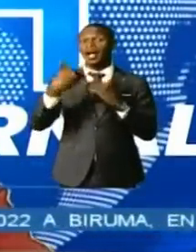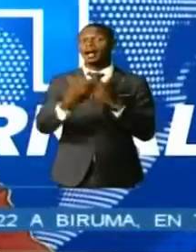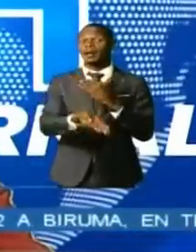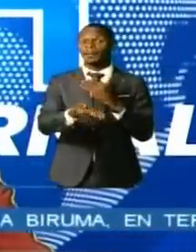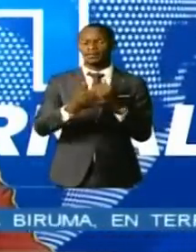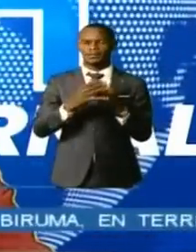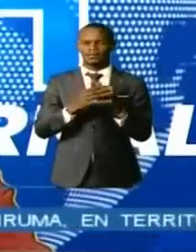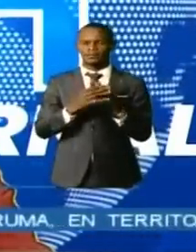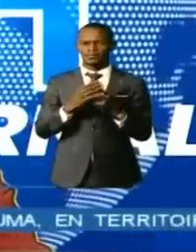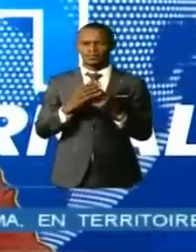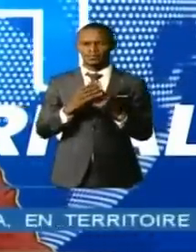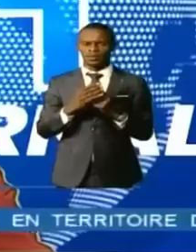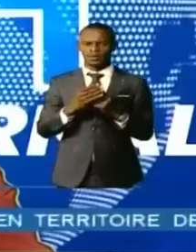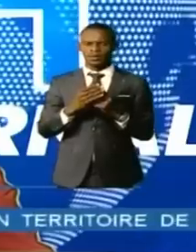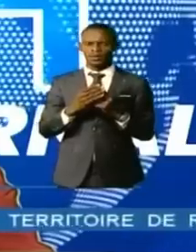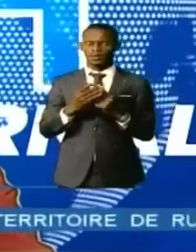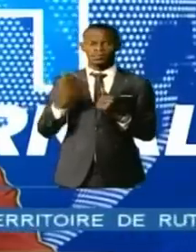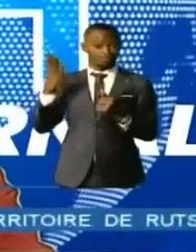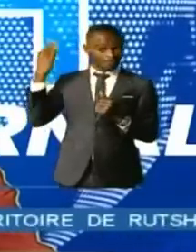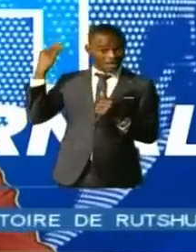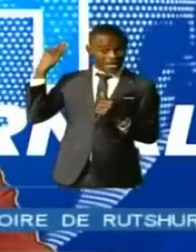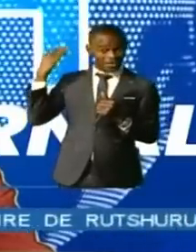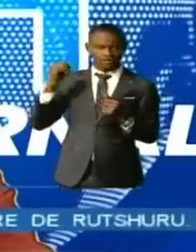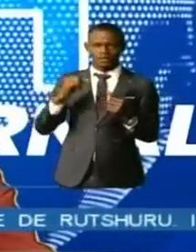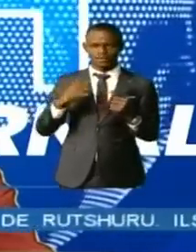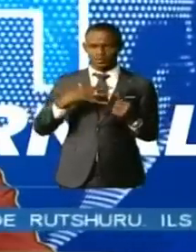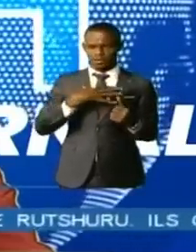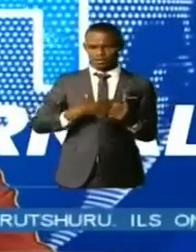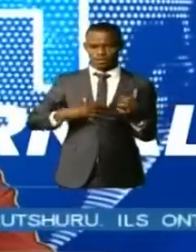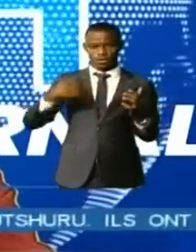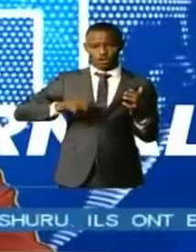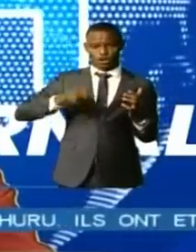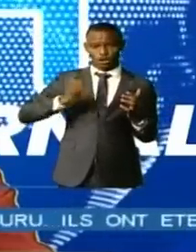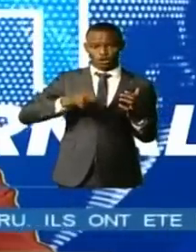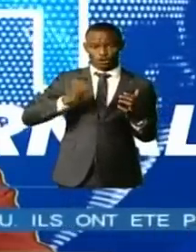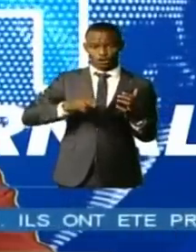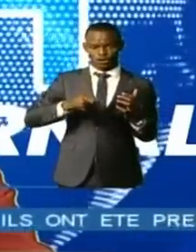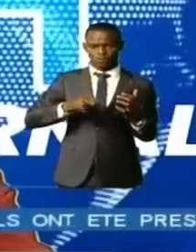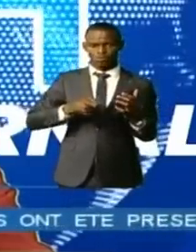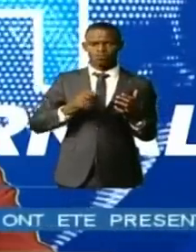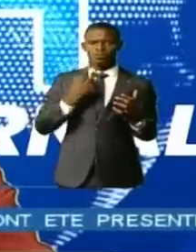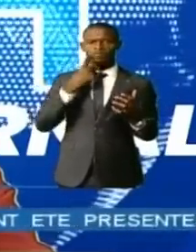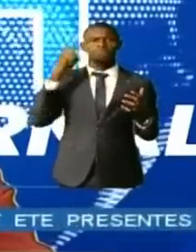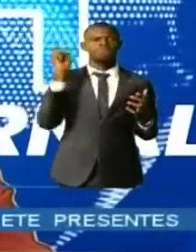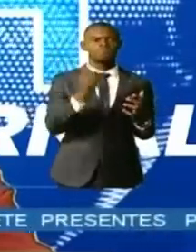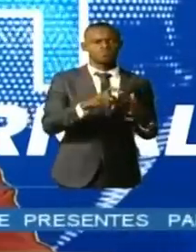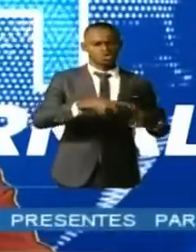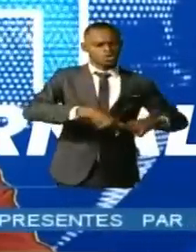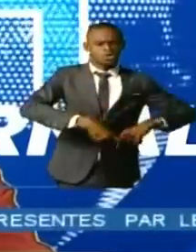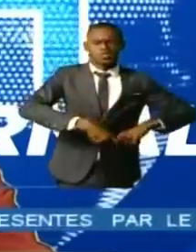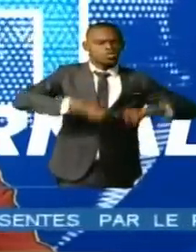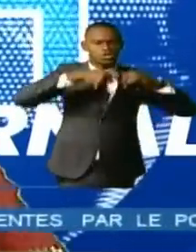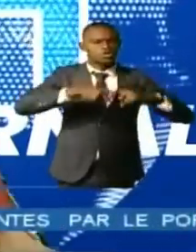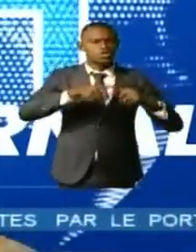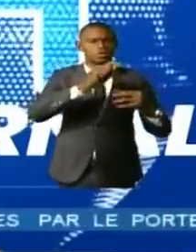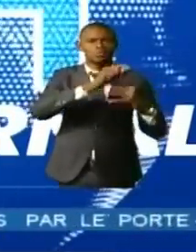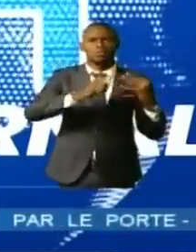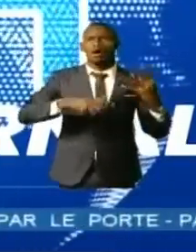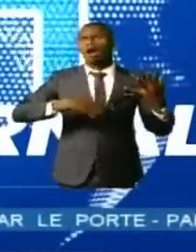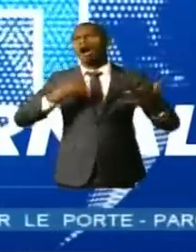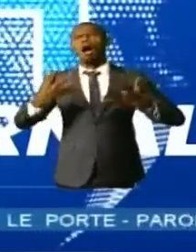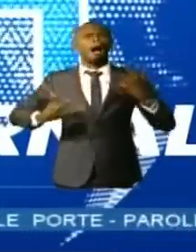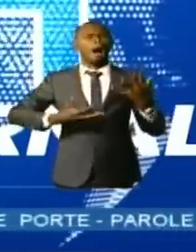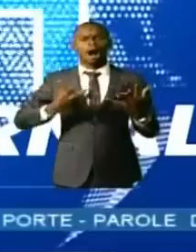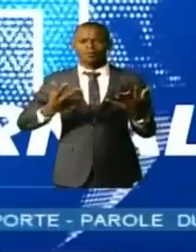Victime du limogeage issu de l'ordonnance du 14 avril 2018 vont peut-être être réhabilités dans